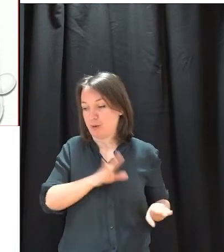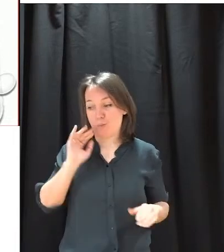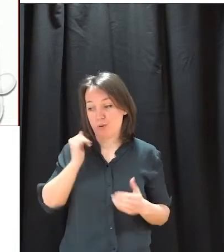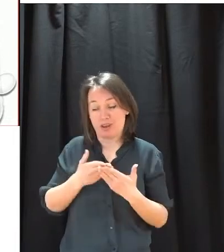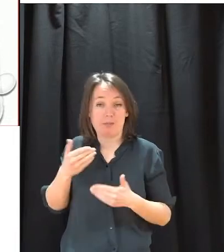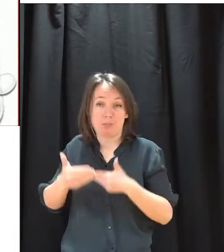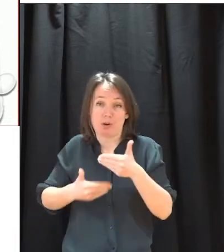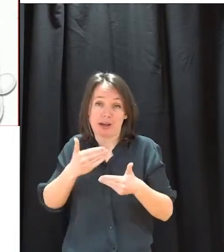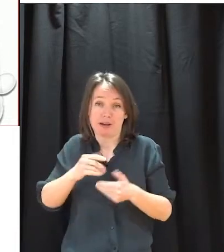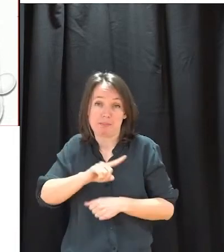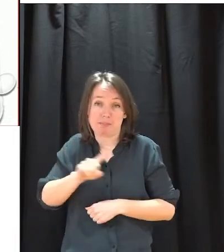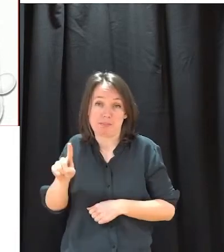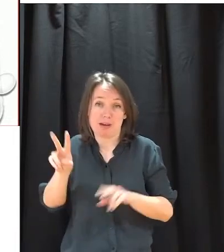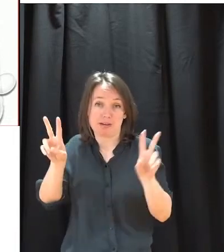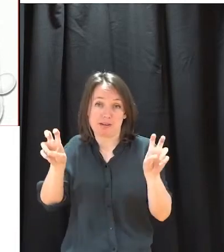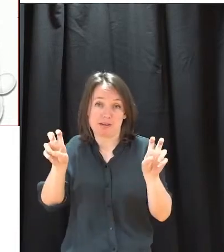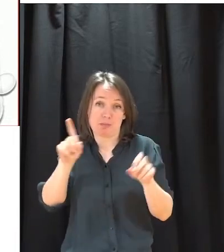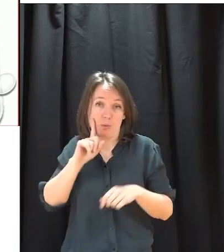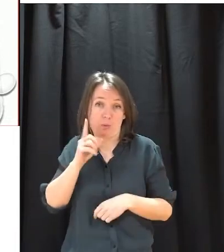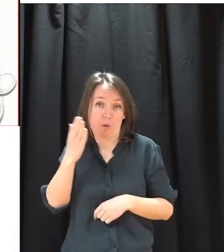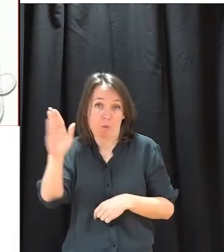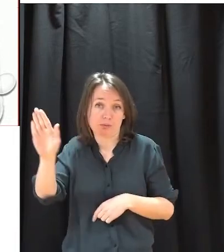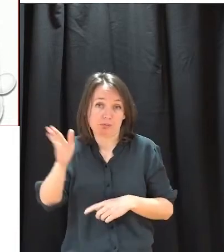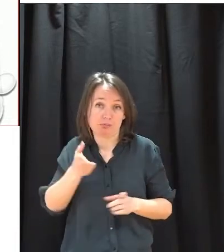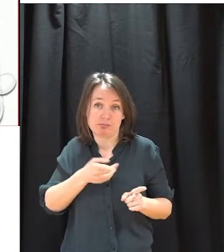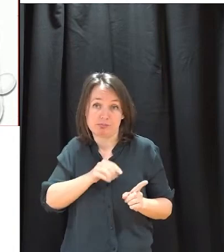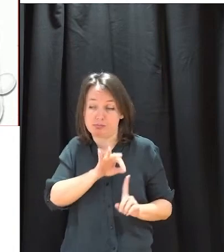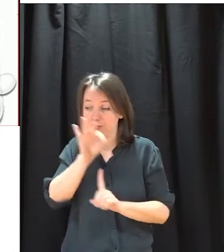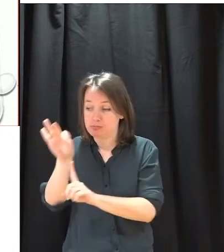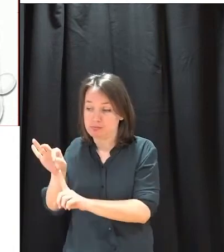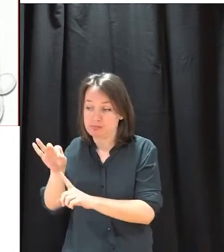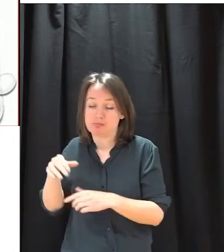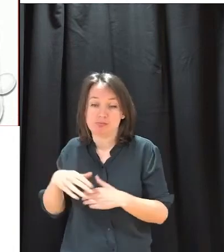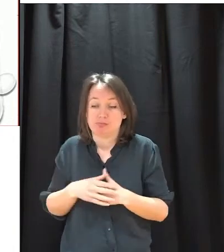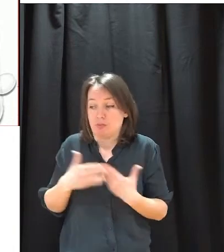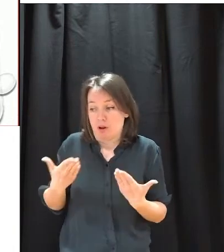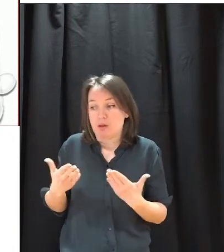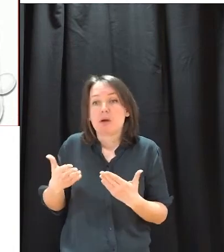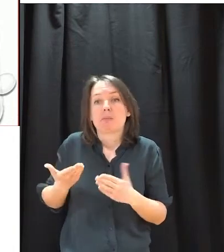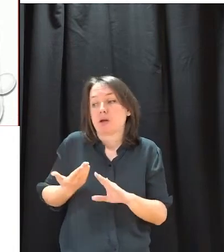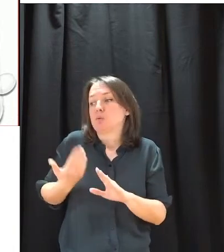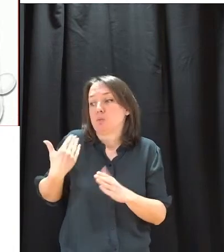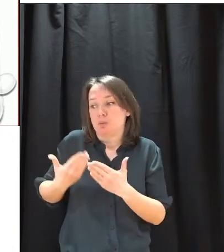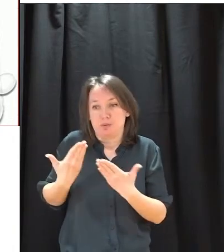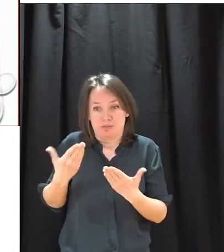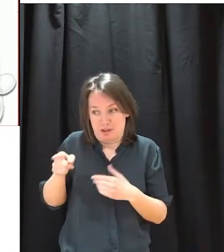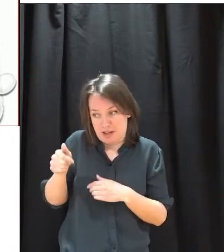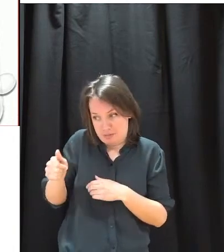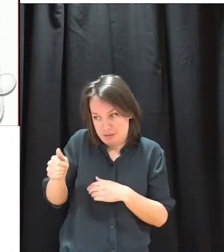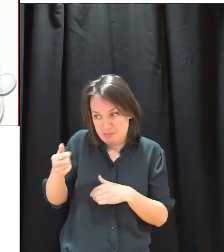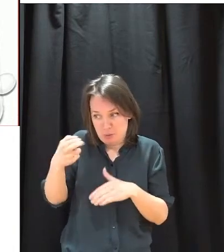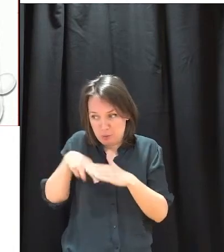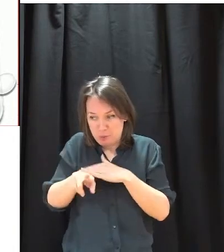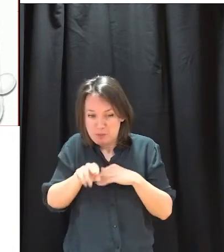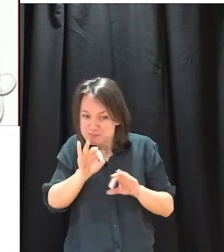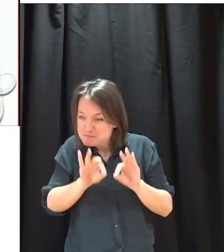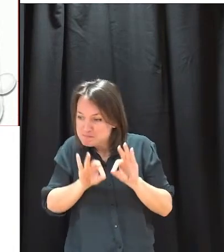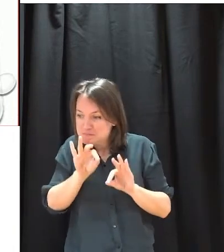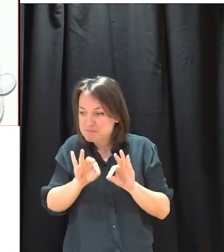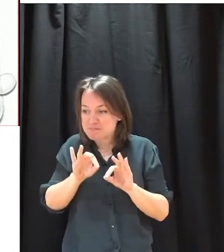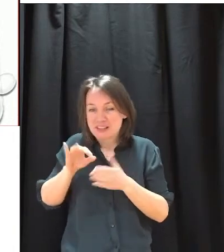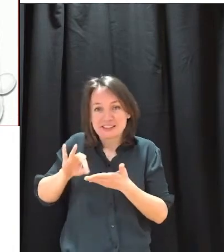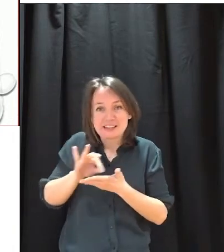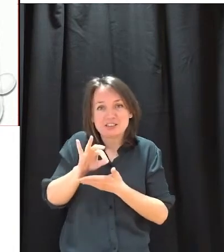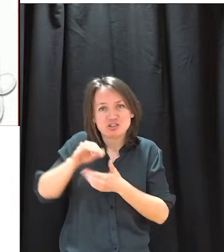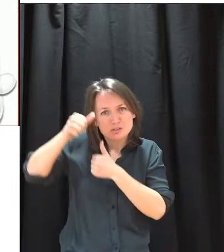dans ces conditions. Alors, est-ce qu'il y a eu un réajustement de ces stratégies de mémorisation, justement, avec ce nouveau mode de communication qu'on